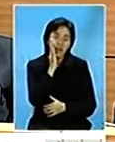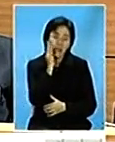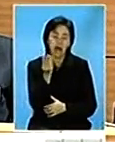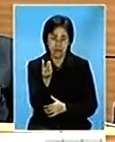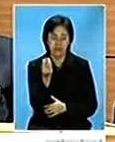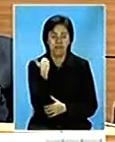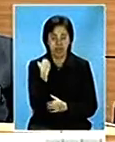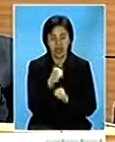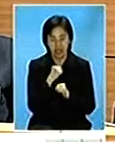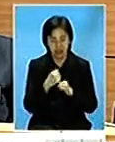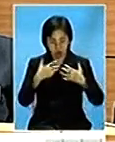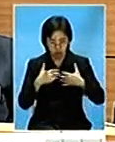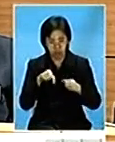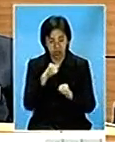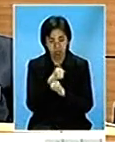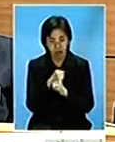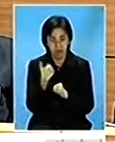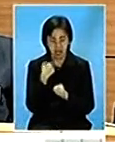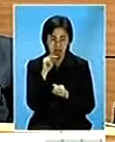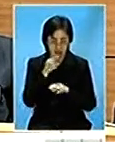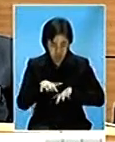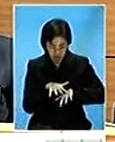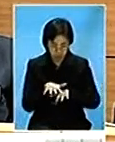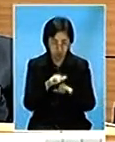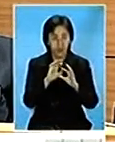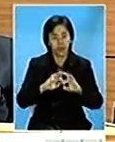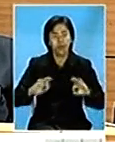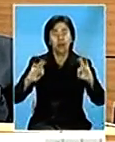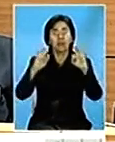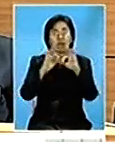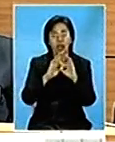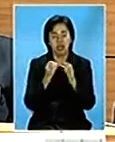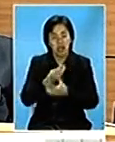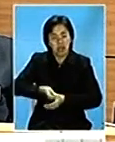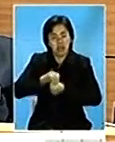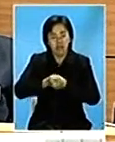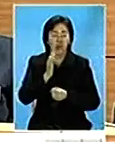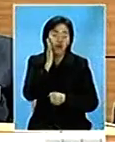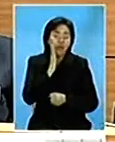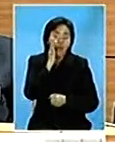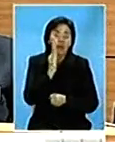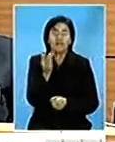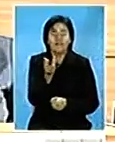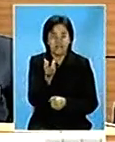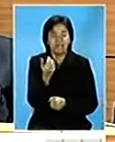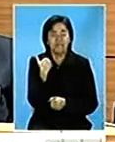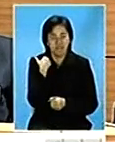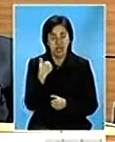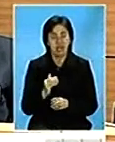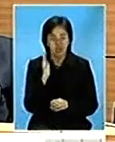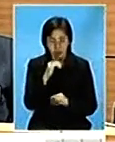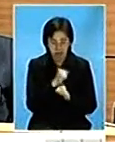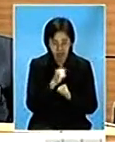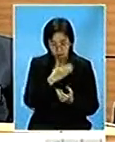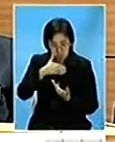เขือเทศแหล่งน้ำนี้จึงเป็นสายเลือดที่สำคัญเป็นที่ปลูกมะเขือเทศปลูกพืชพันธุ์ธัญญาหารที่จะเข้าโรงง